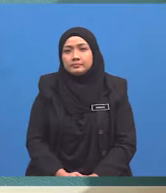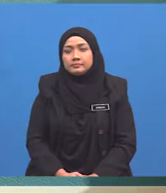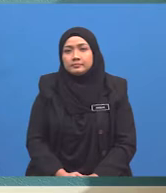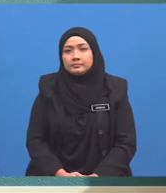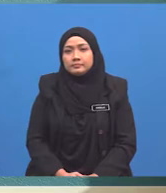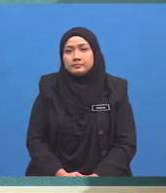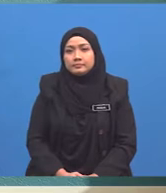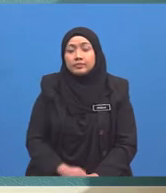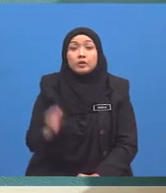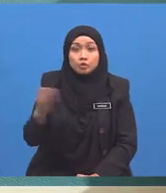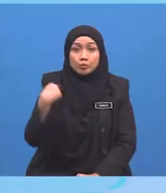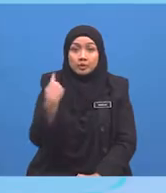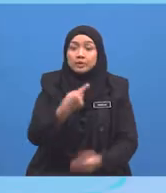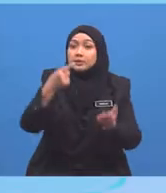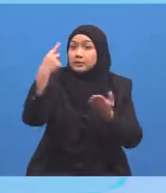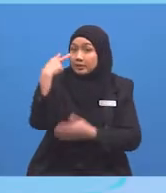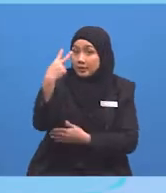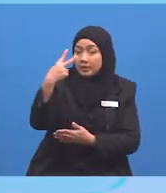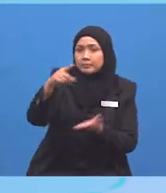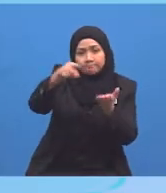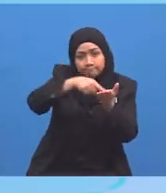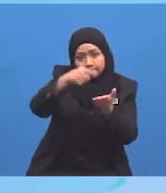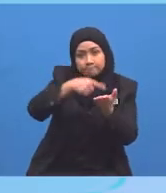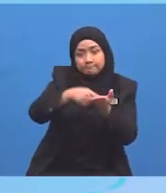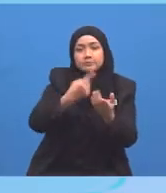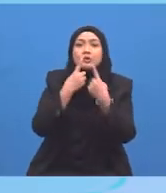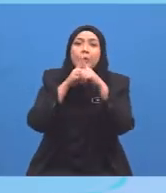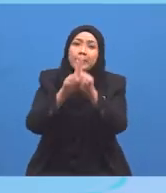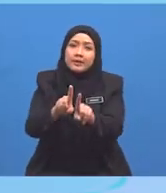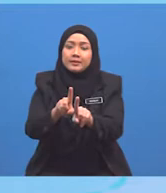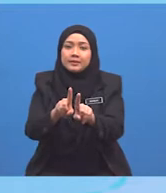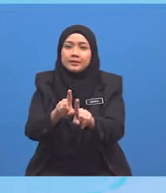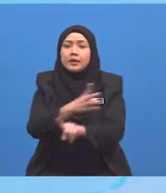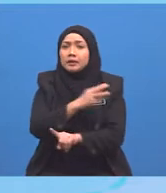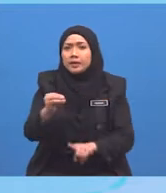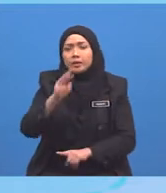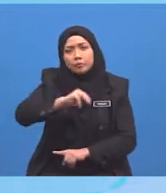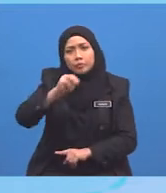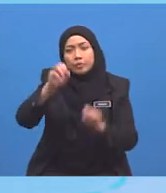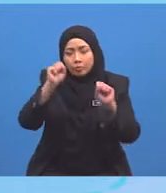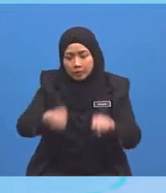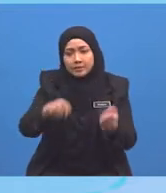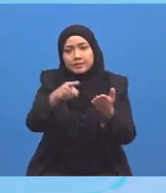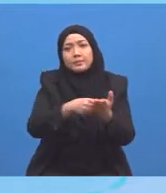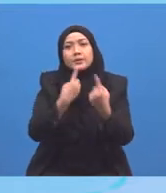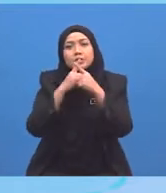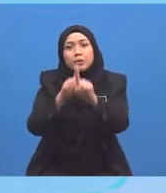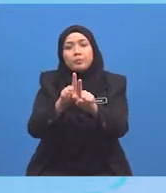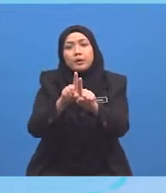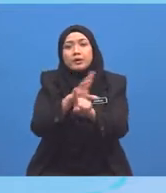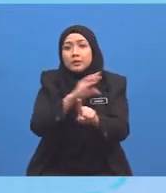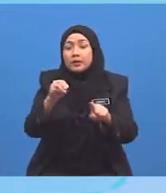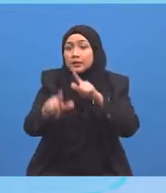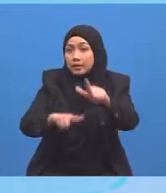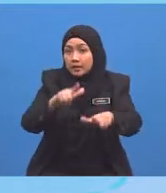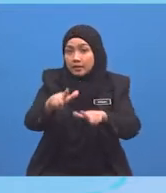Baiklah, jom kita lihat penyelesaiannya. Dan anda boleh menyemak jawapan dan